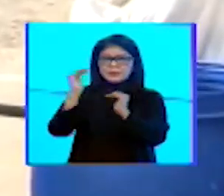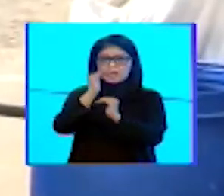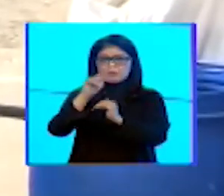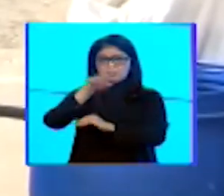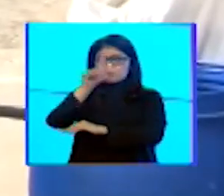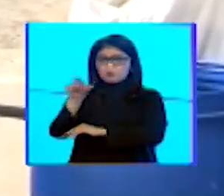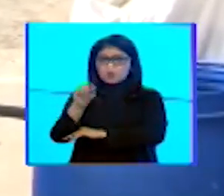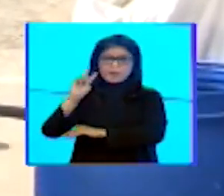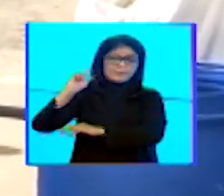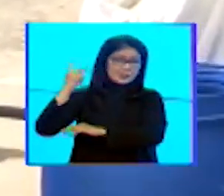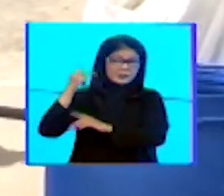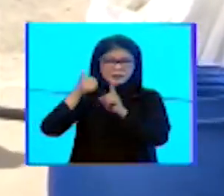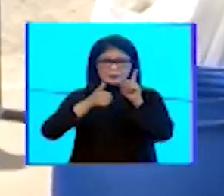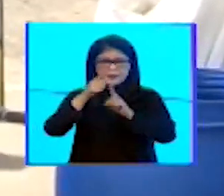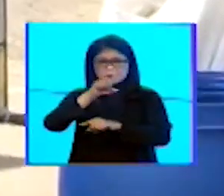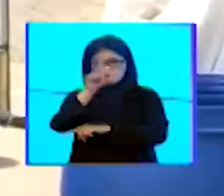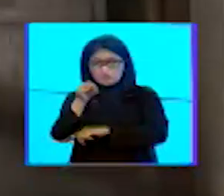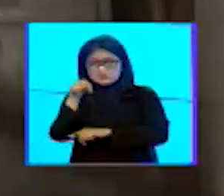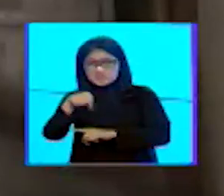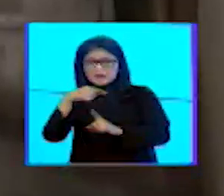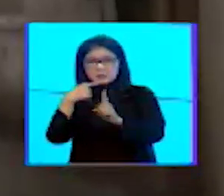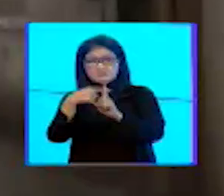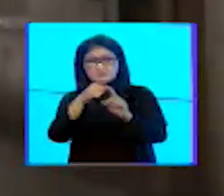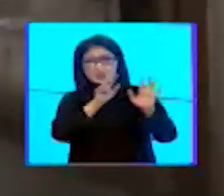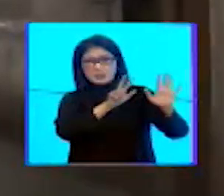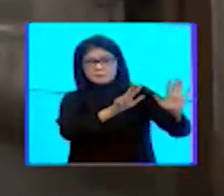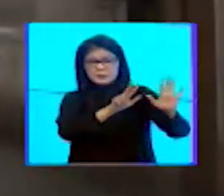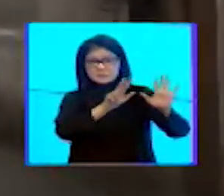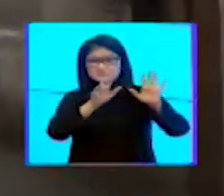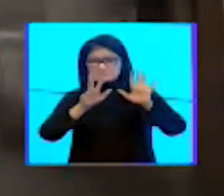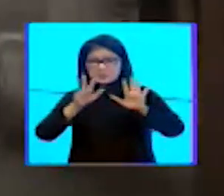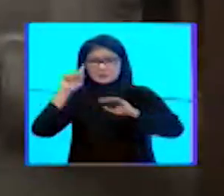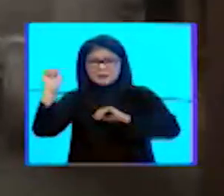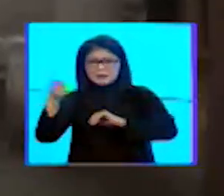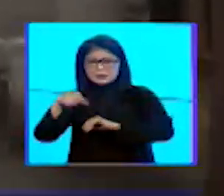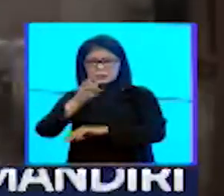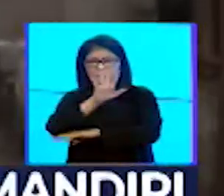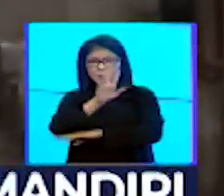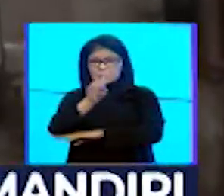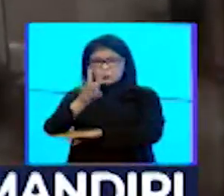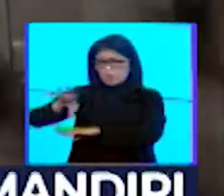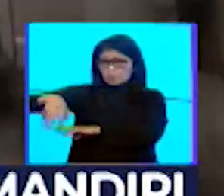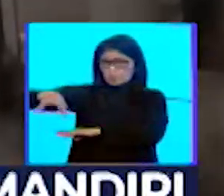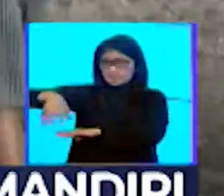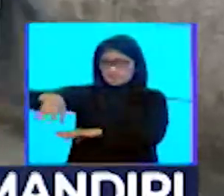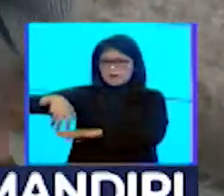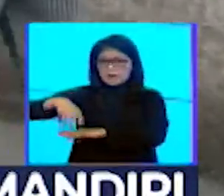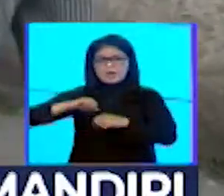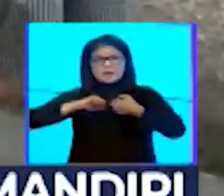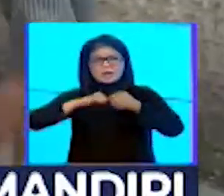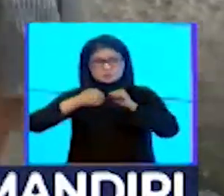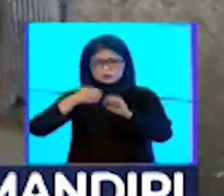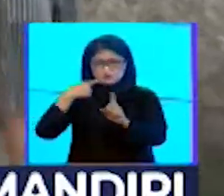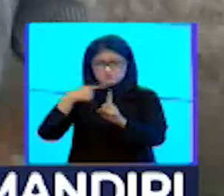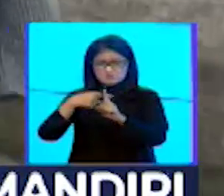orang. Saat ini bertambah menjadi 89 orang dari 52 kepala keluarga. Kasus positif COVID-19 di desa ini berawal dari salah